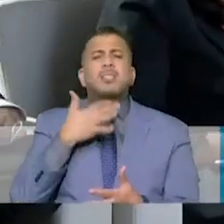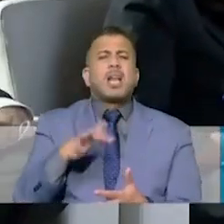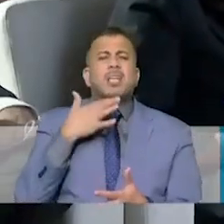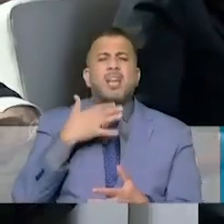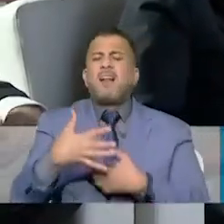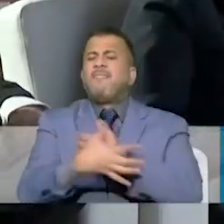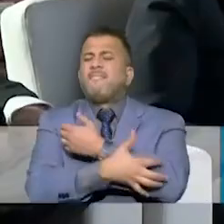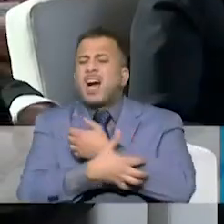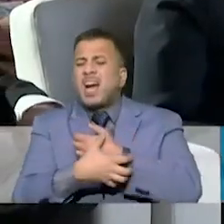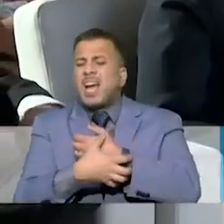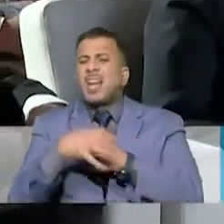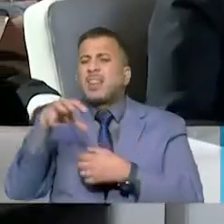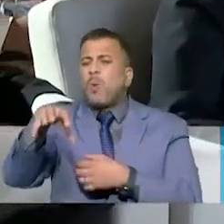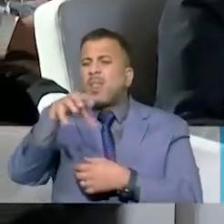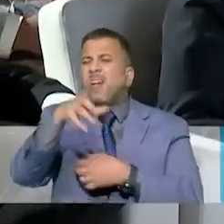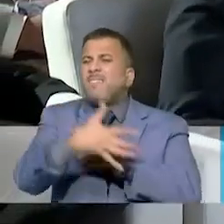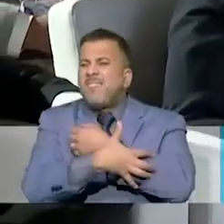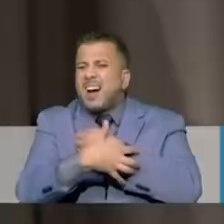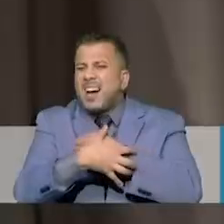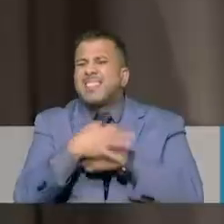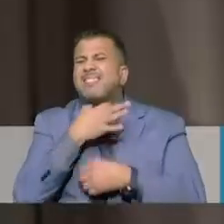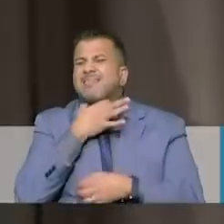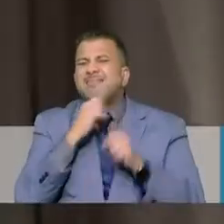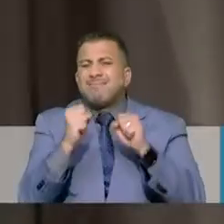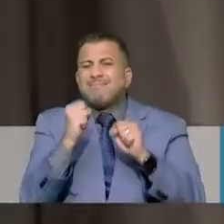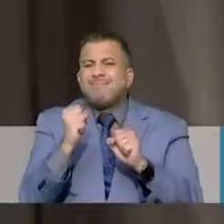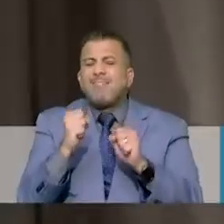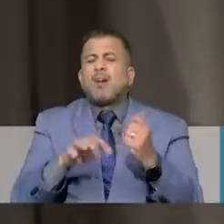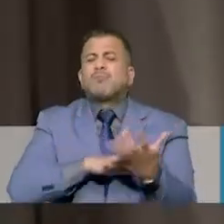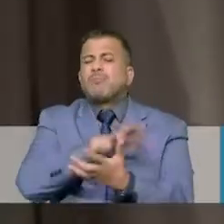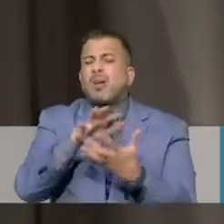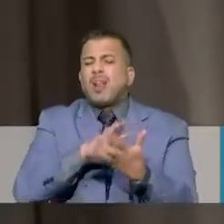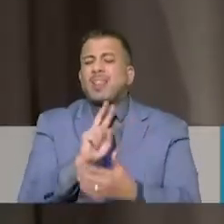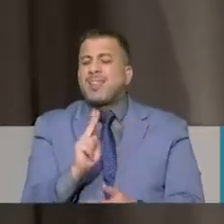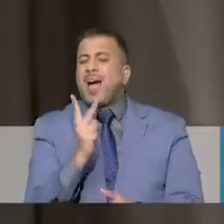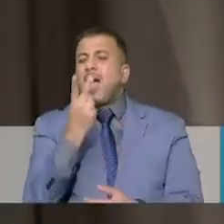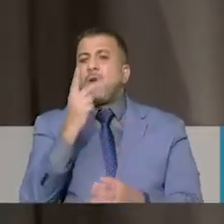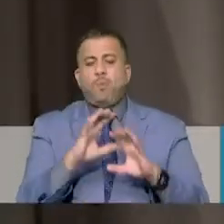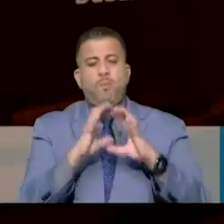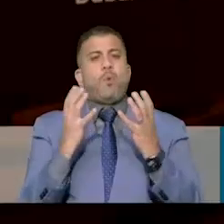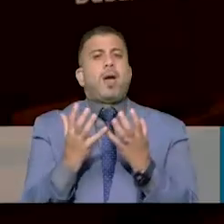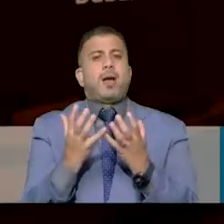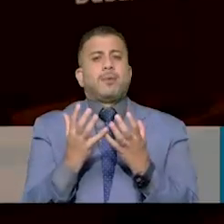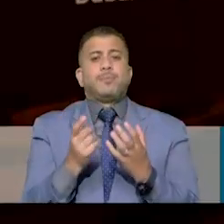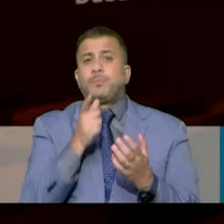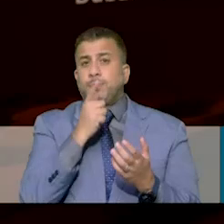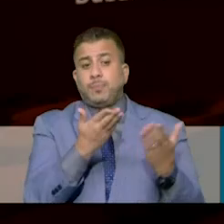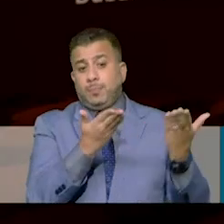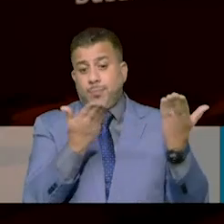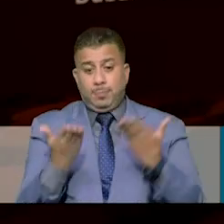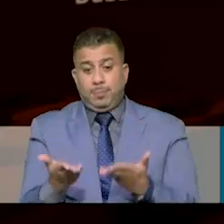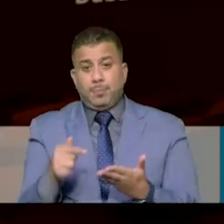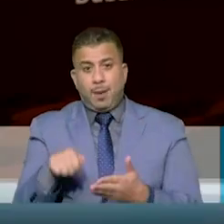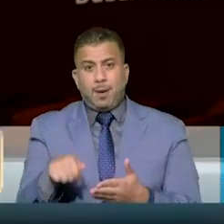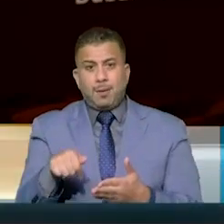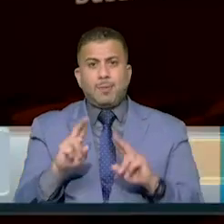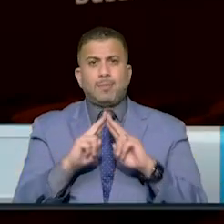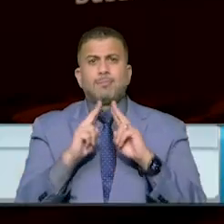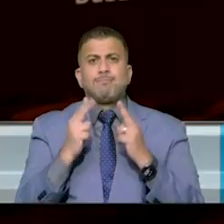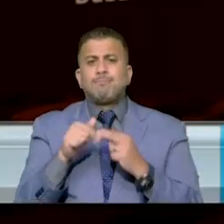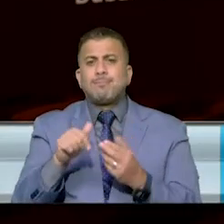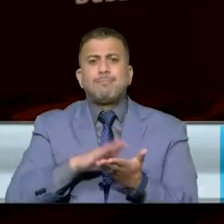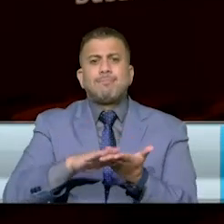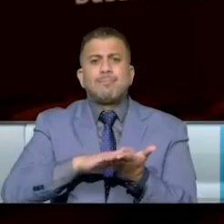الدول الفقيره والناميه لمواجهه تداعيات تغير المناخ تعتبر استضافه الاجتماع البرلماني في المنطقه